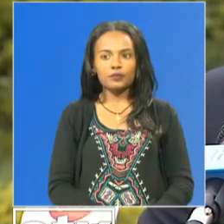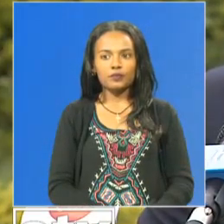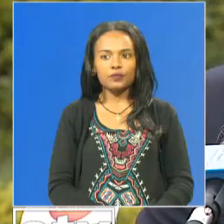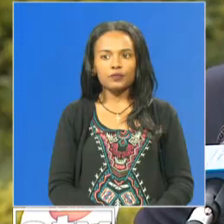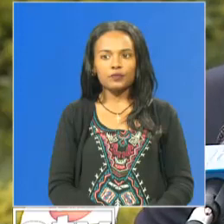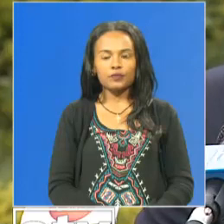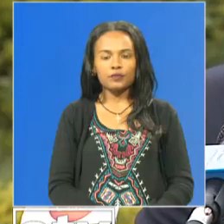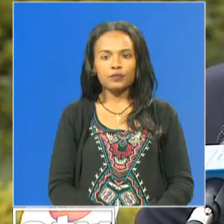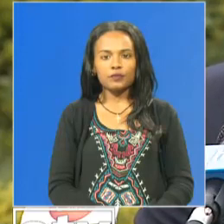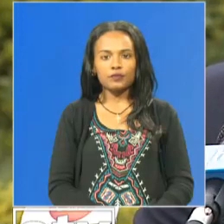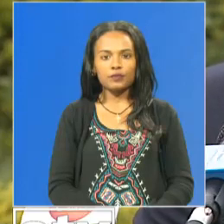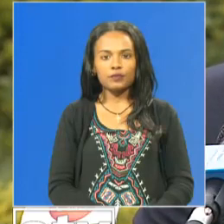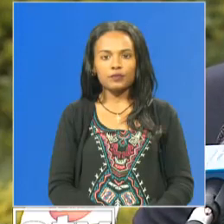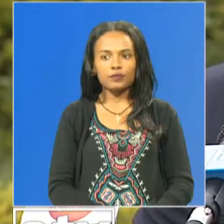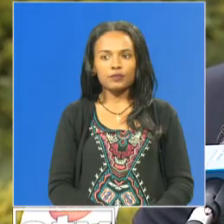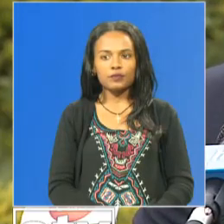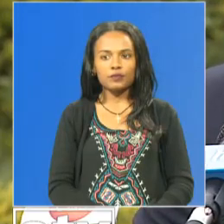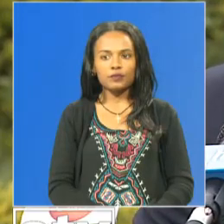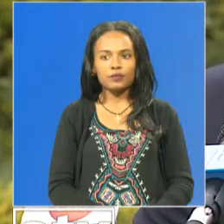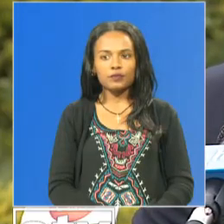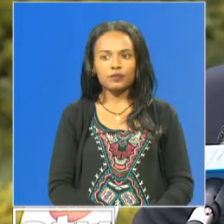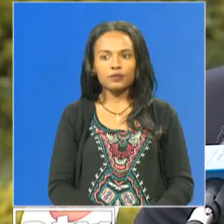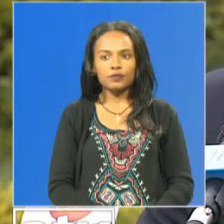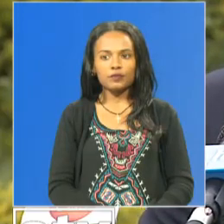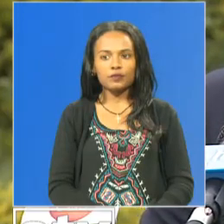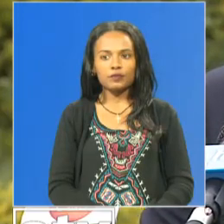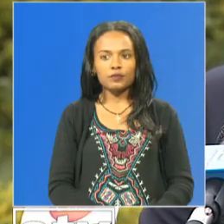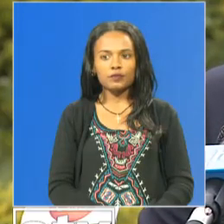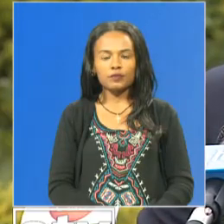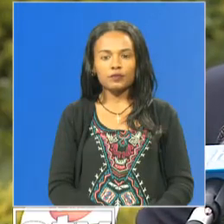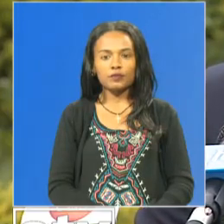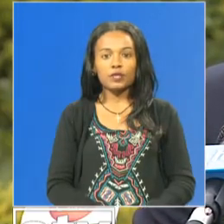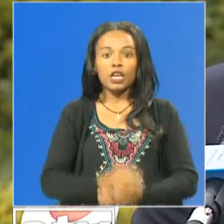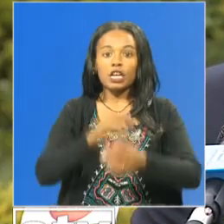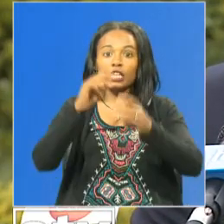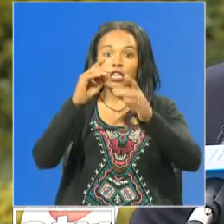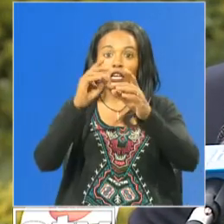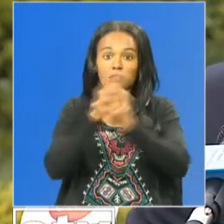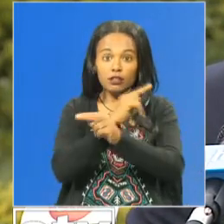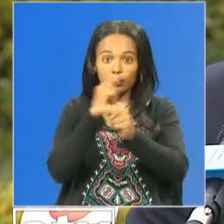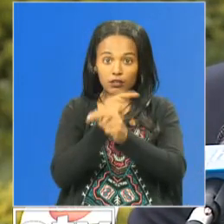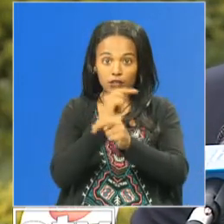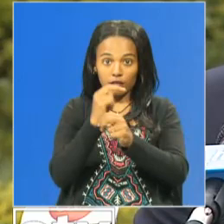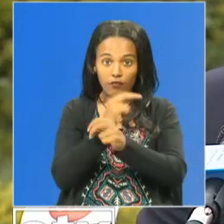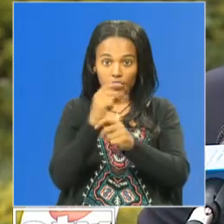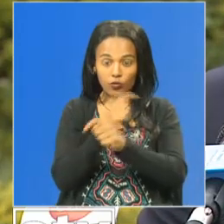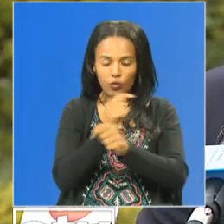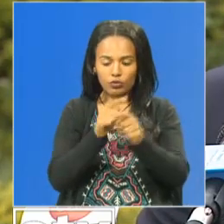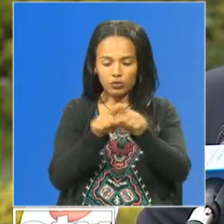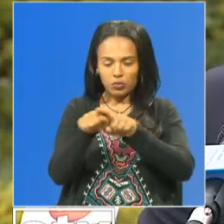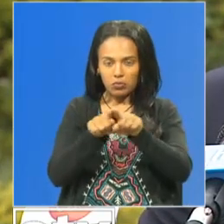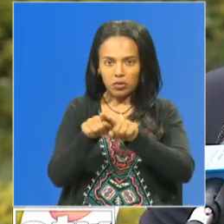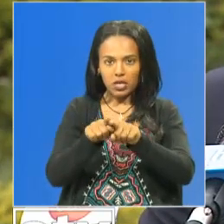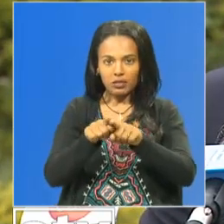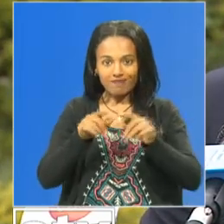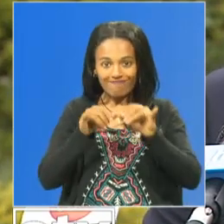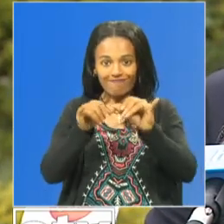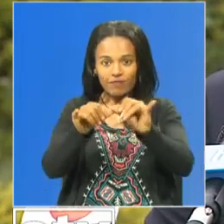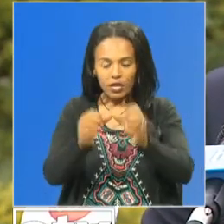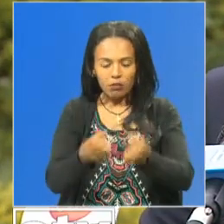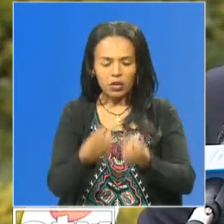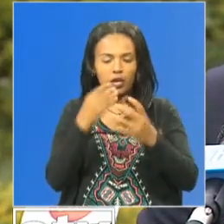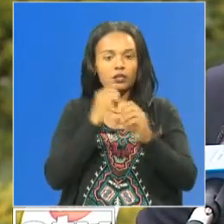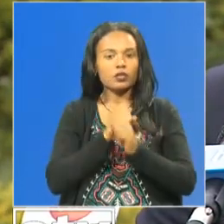and Petroleum or other related የተፈጥሮ ጋዝ ንግድ ስምምነት ፕሮጀክቱን ለማስቀጠል